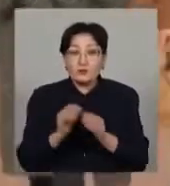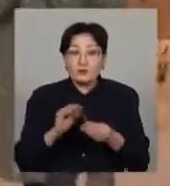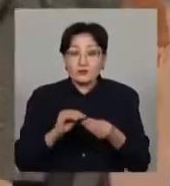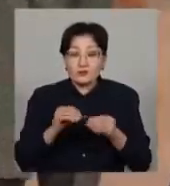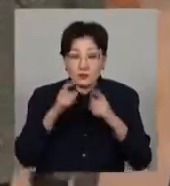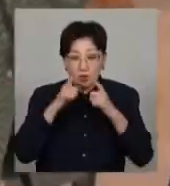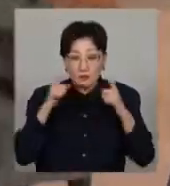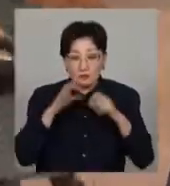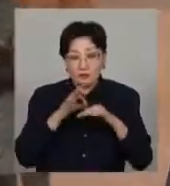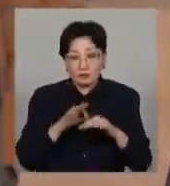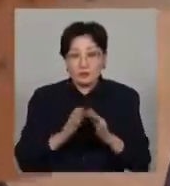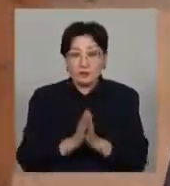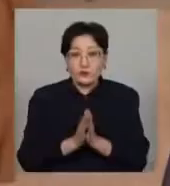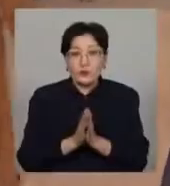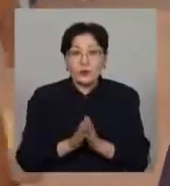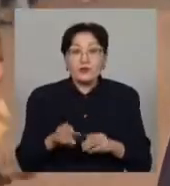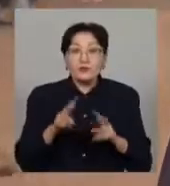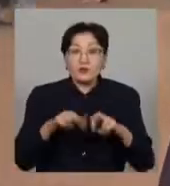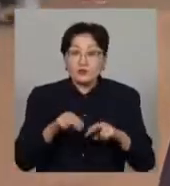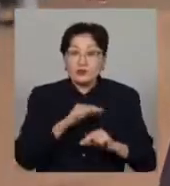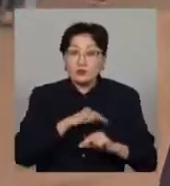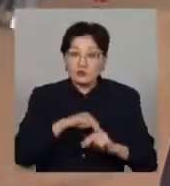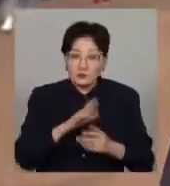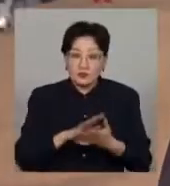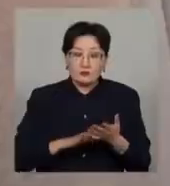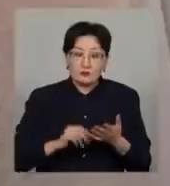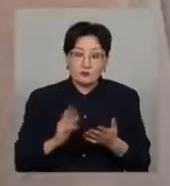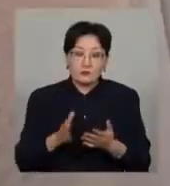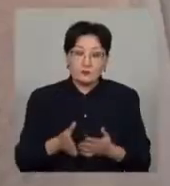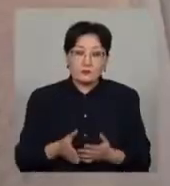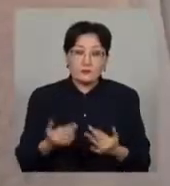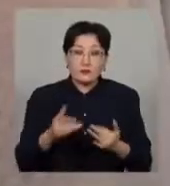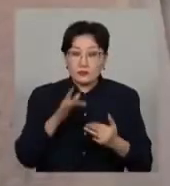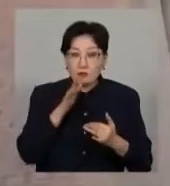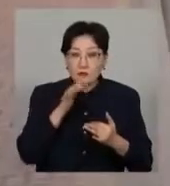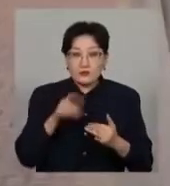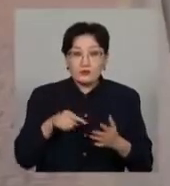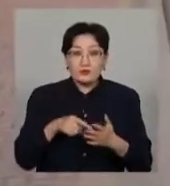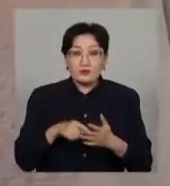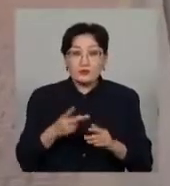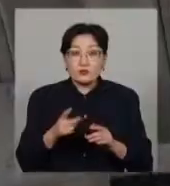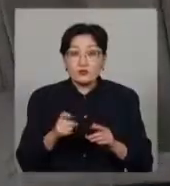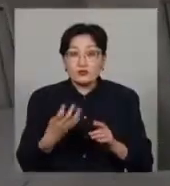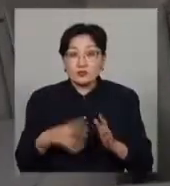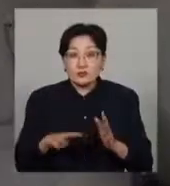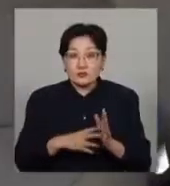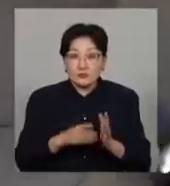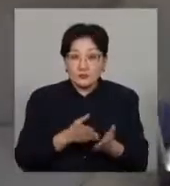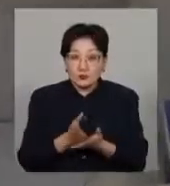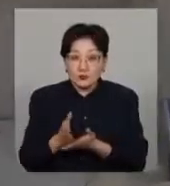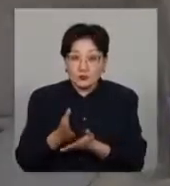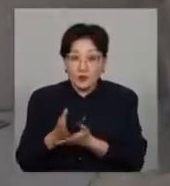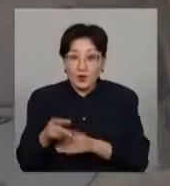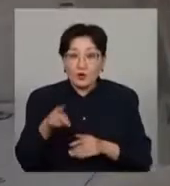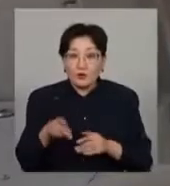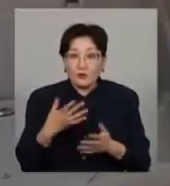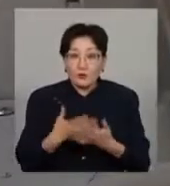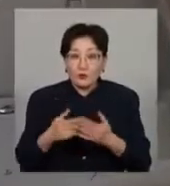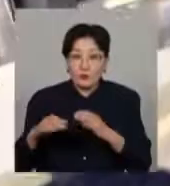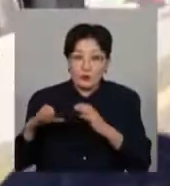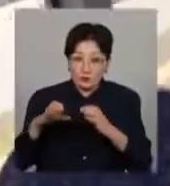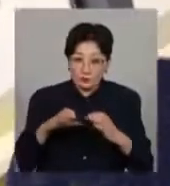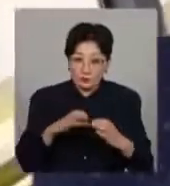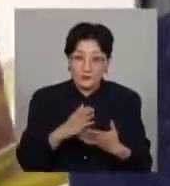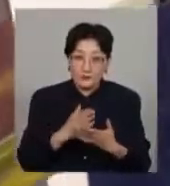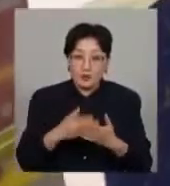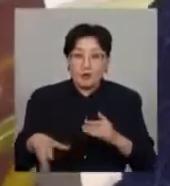бетперде тағып жүрейік. Тексеріс жұмыстары алда уақытта да жалғаса береді. Қазіргі таңда қалада 148 бағыт бойынша жүретін 2000-ға жуық қоғамдық көлік